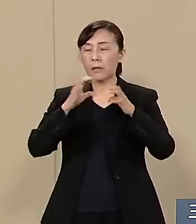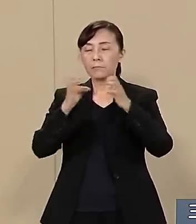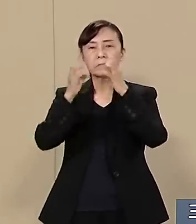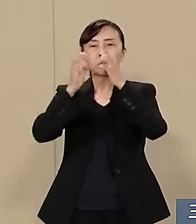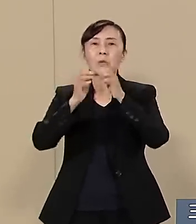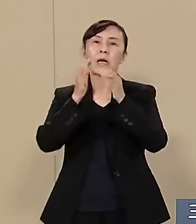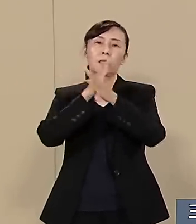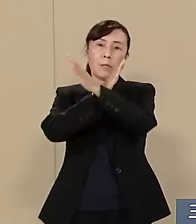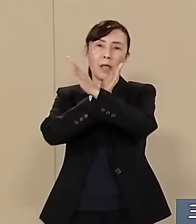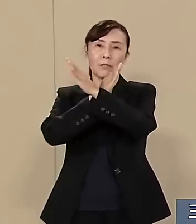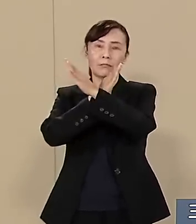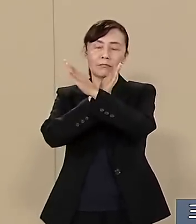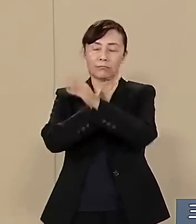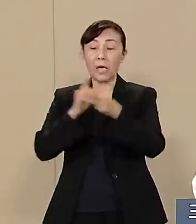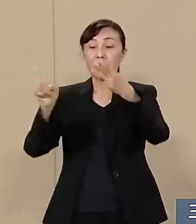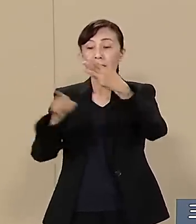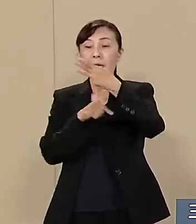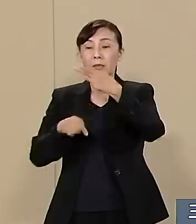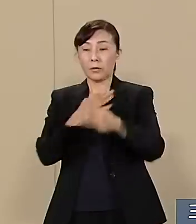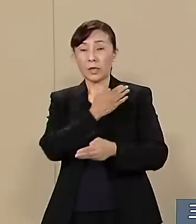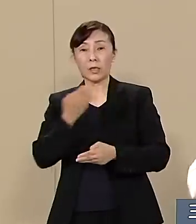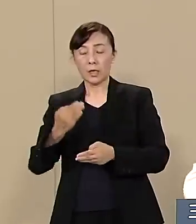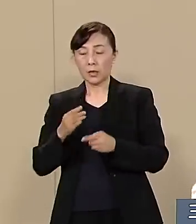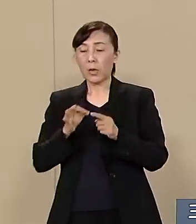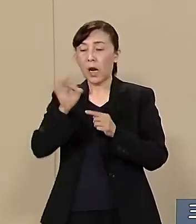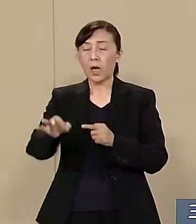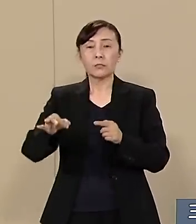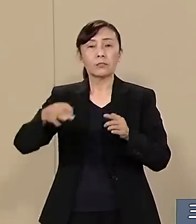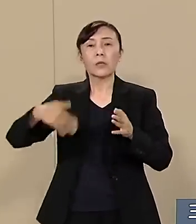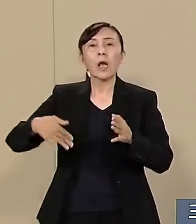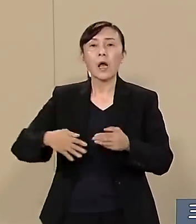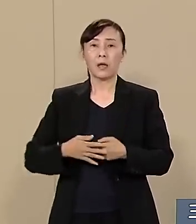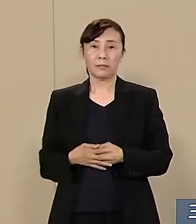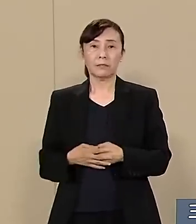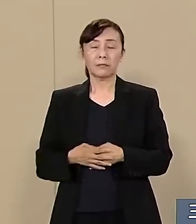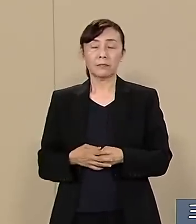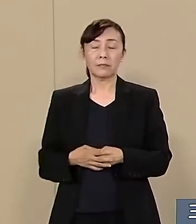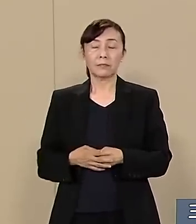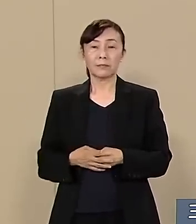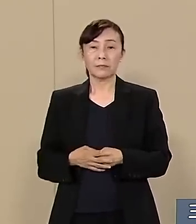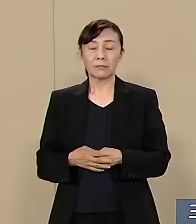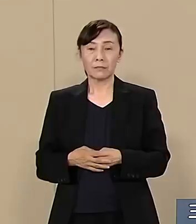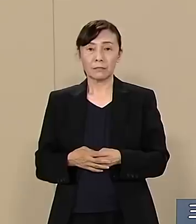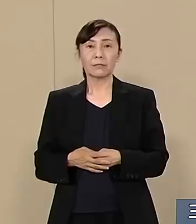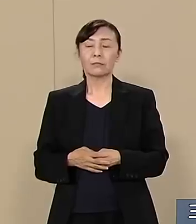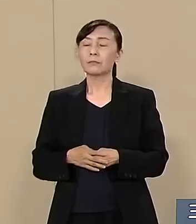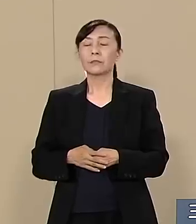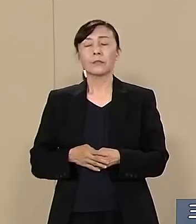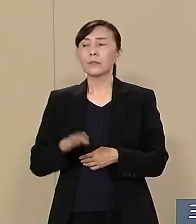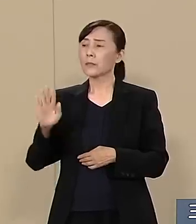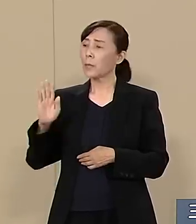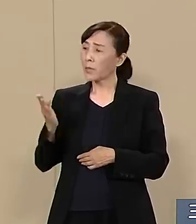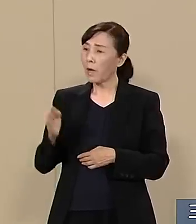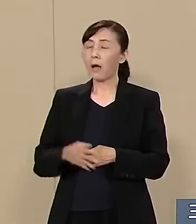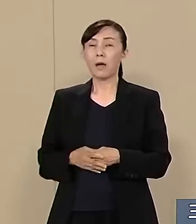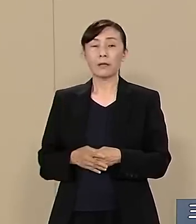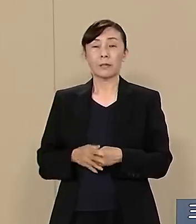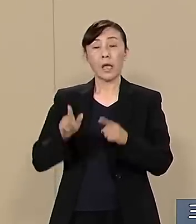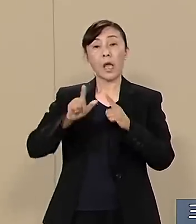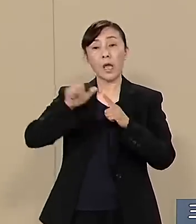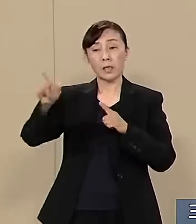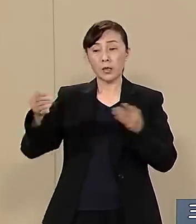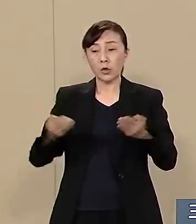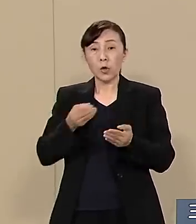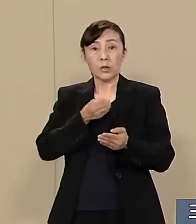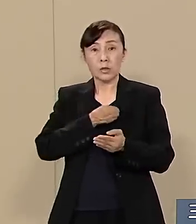ん私たち3人とも受信料払ってないんだからそんなこと言うけどな nhk さんの